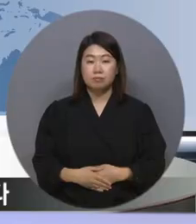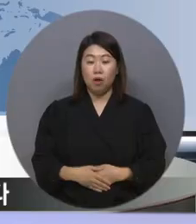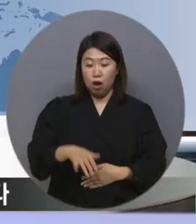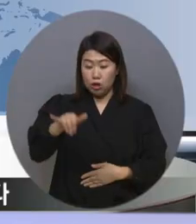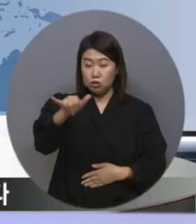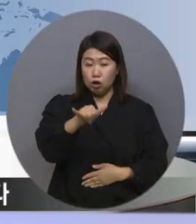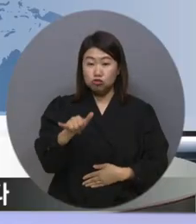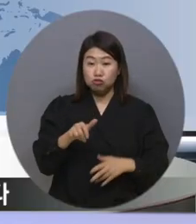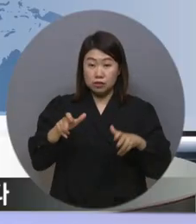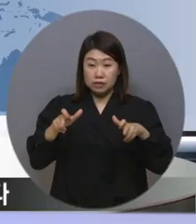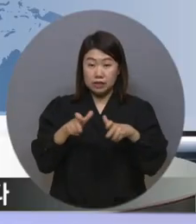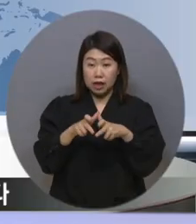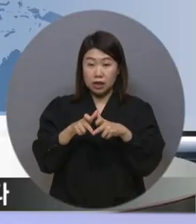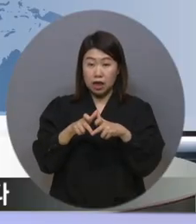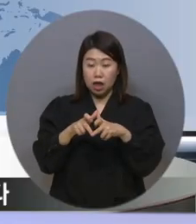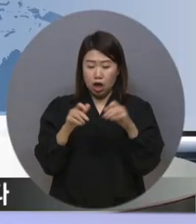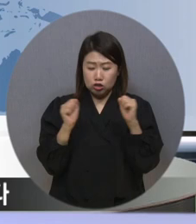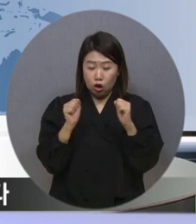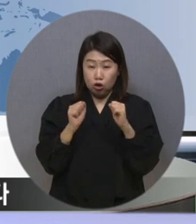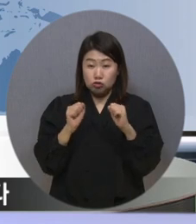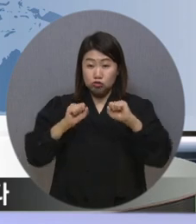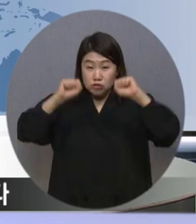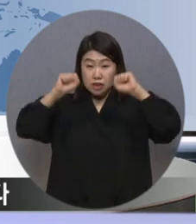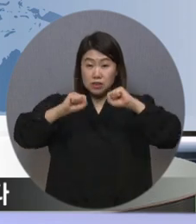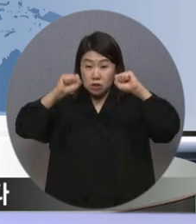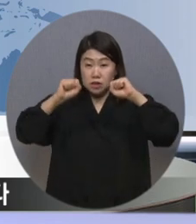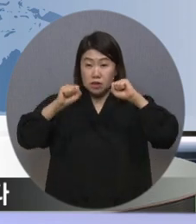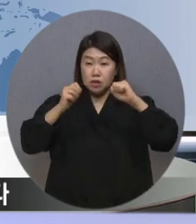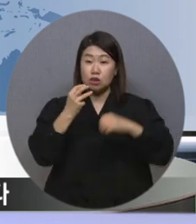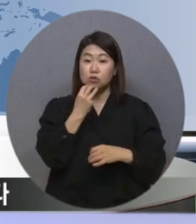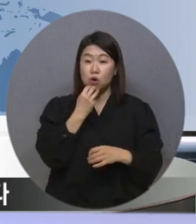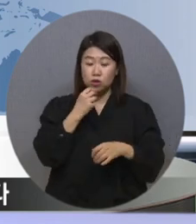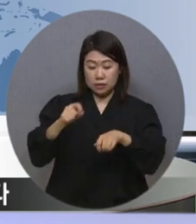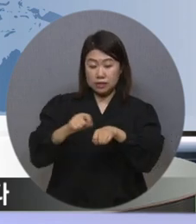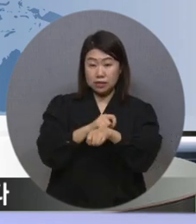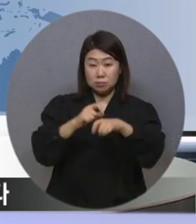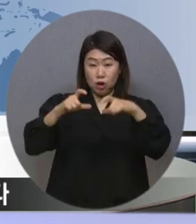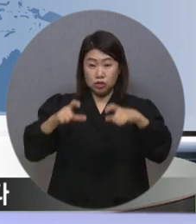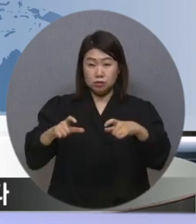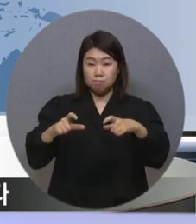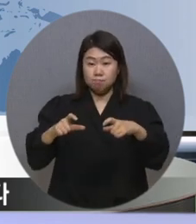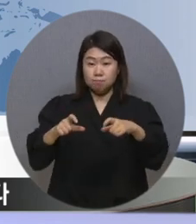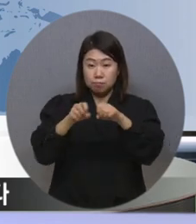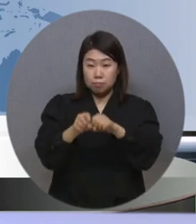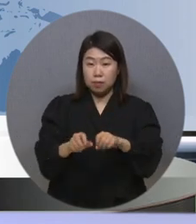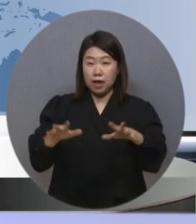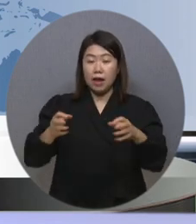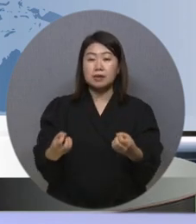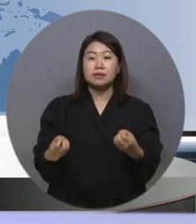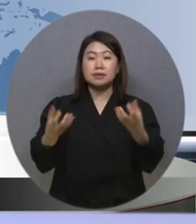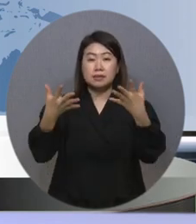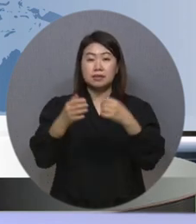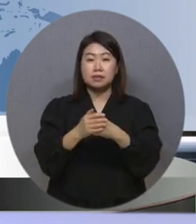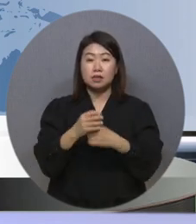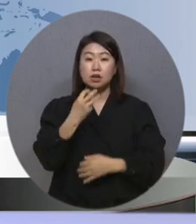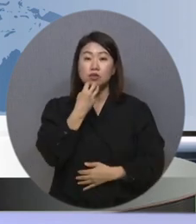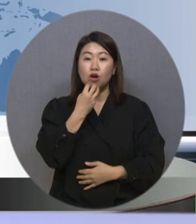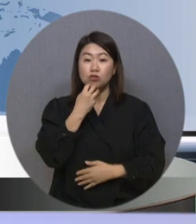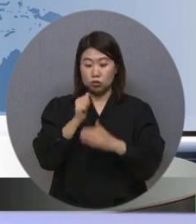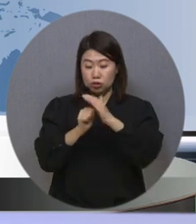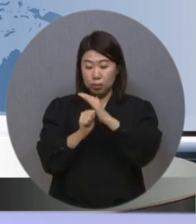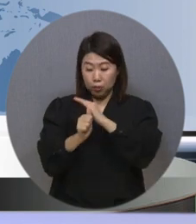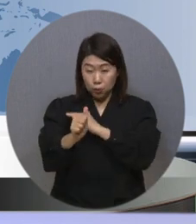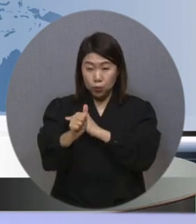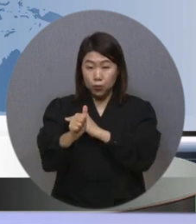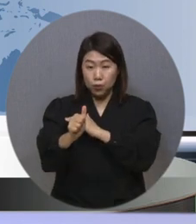전국 장애인 동계체전에서 활약을 펼친 서울특별시 선수단의 해단식이 열렸습니다. 서울시 선수단은 올해